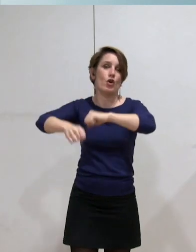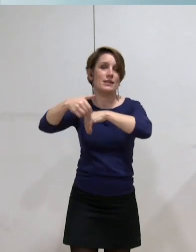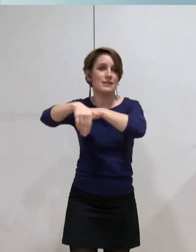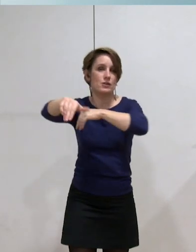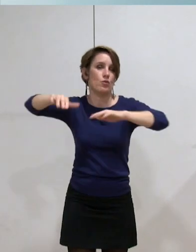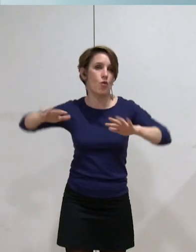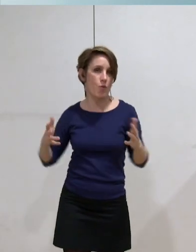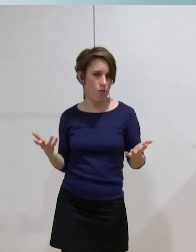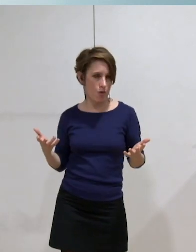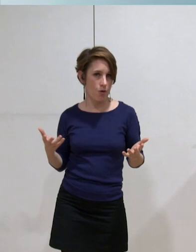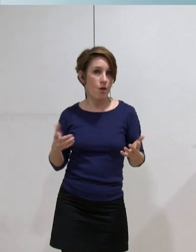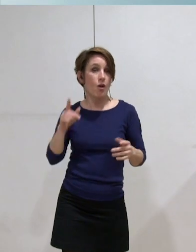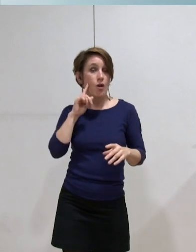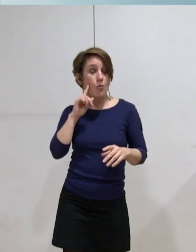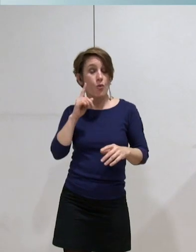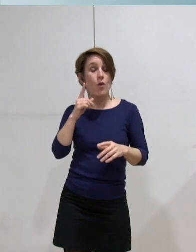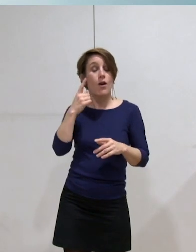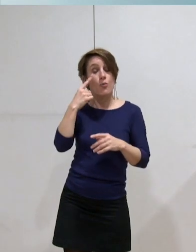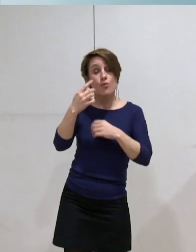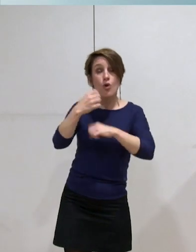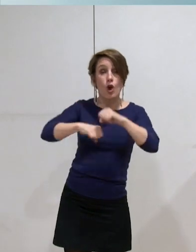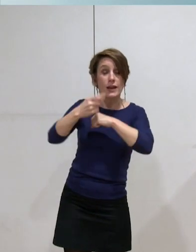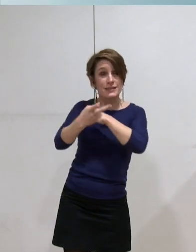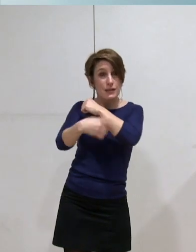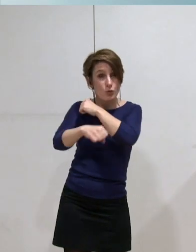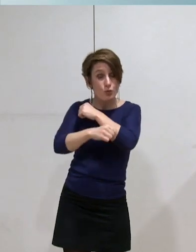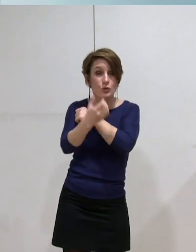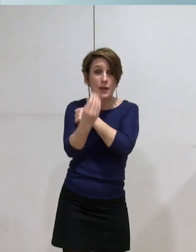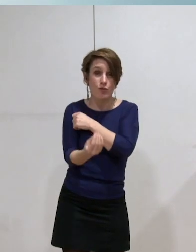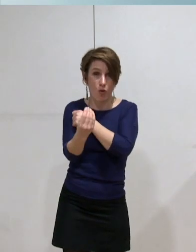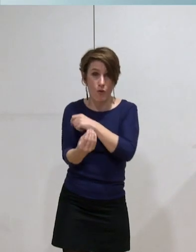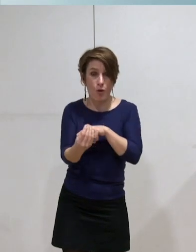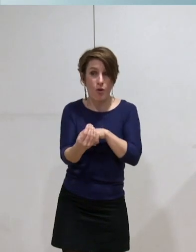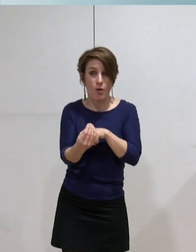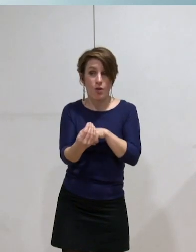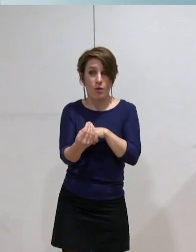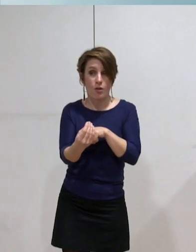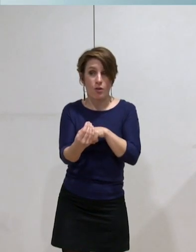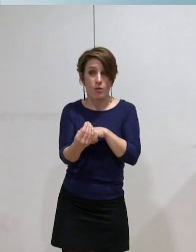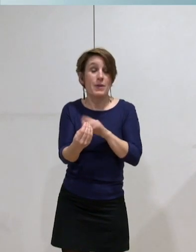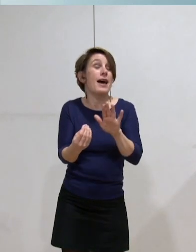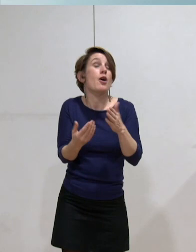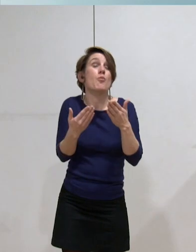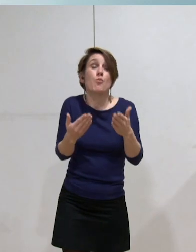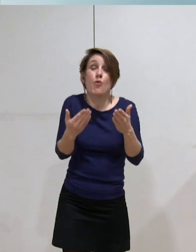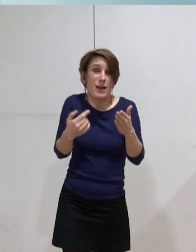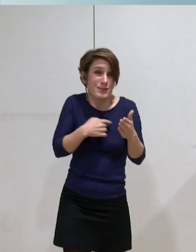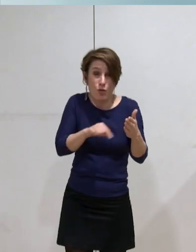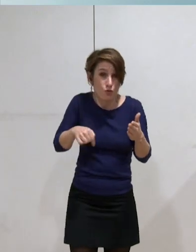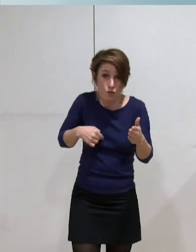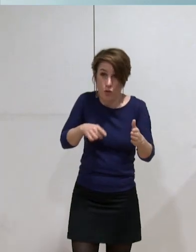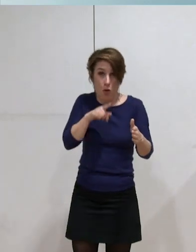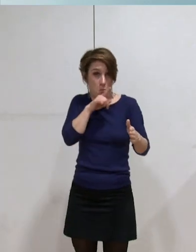fonction de l'organisation de la semaine de l'enfant et ben elles n'auront pas pour celle qui le souhaite encore et nous n'y sommes absolument pas